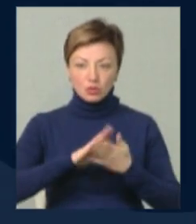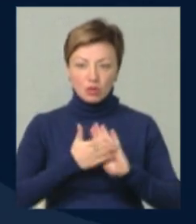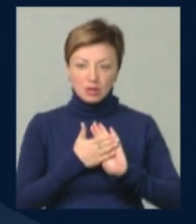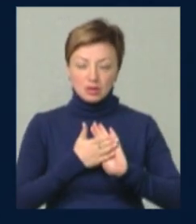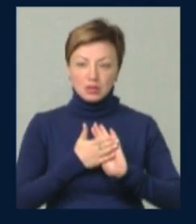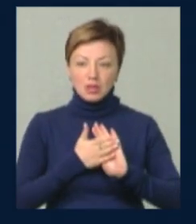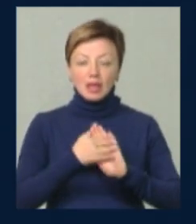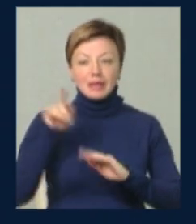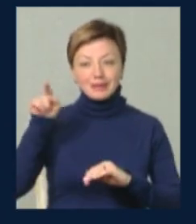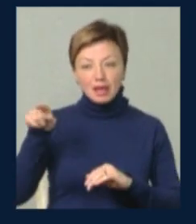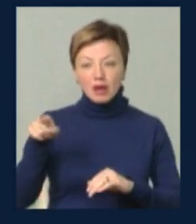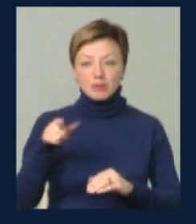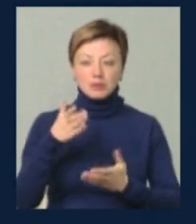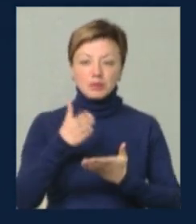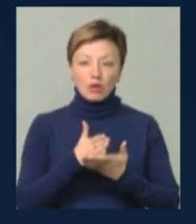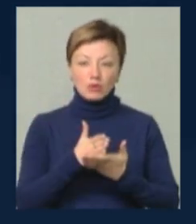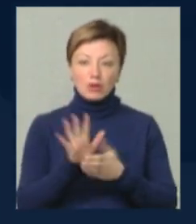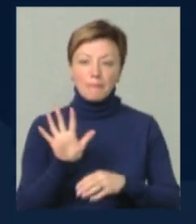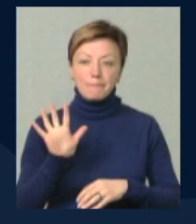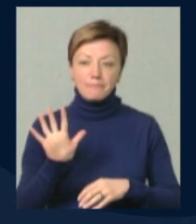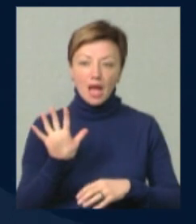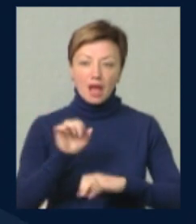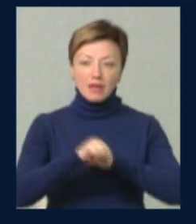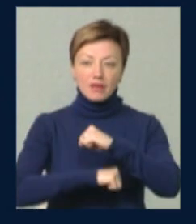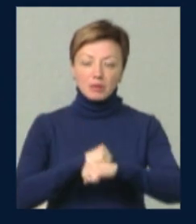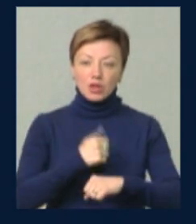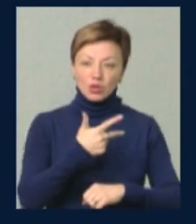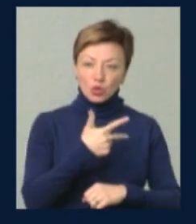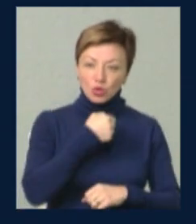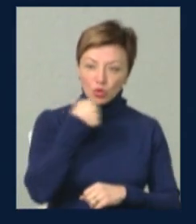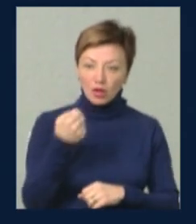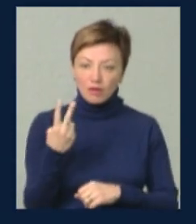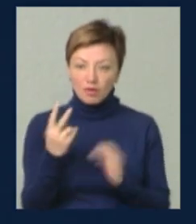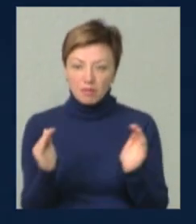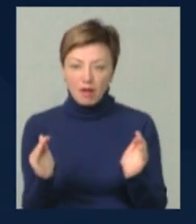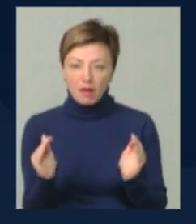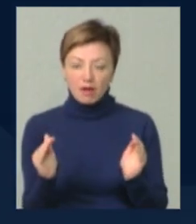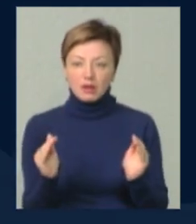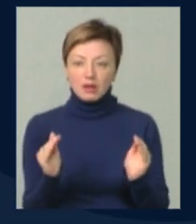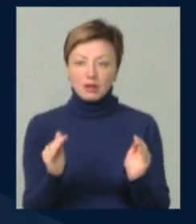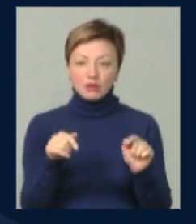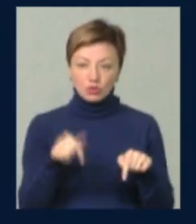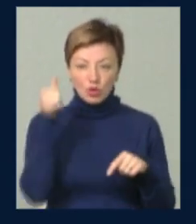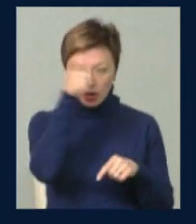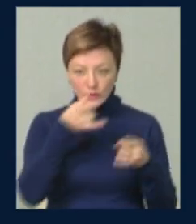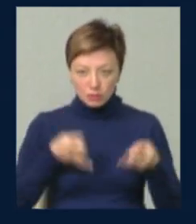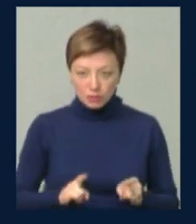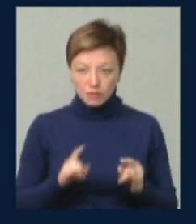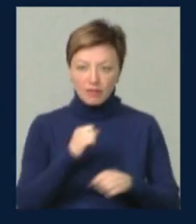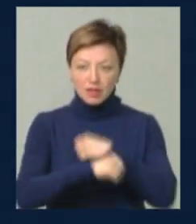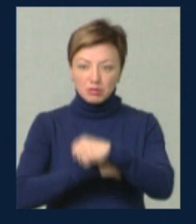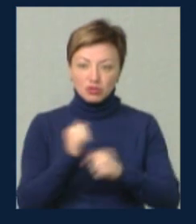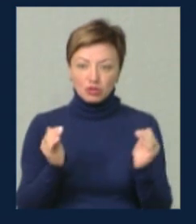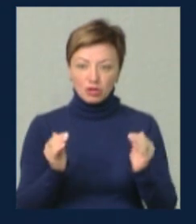ситуації. Там знаходиться 5 ведмедів, 3 з них дорослих і 2 маленьких цьогорічних